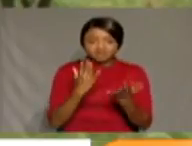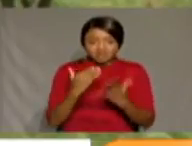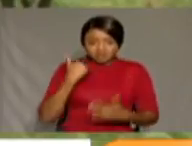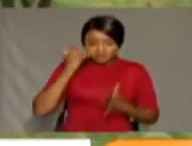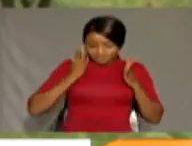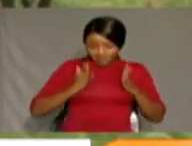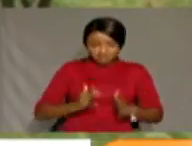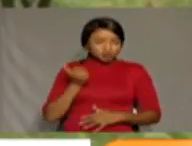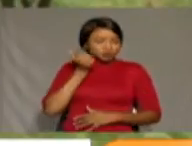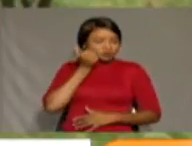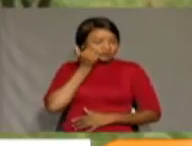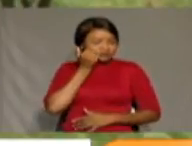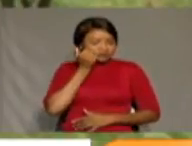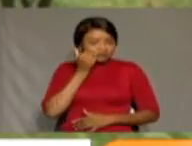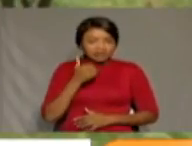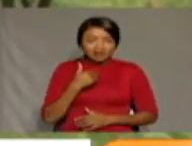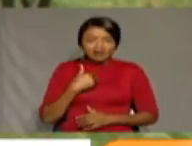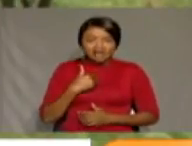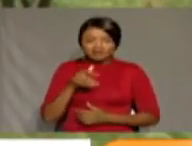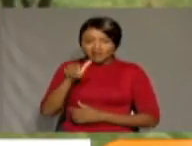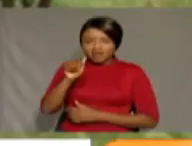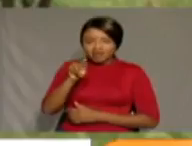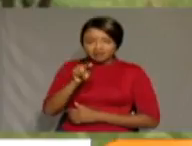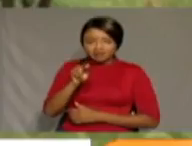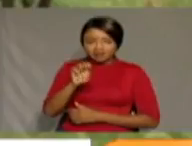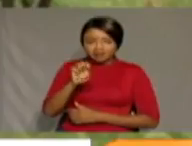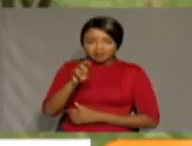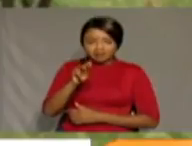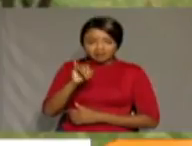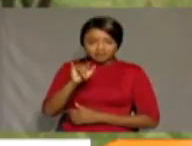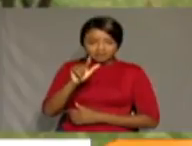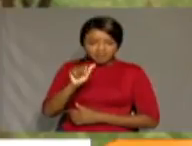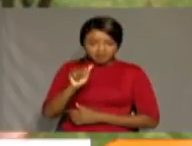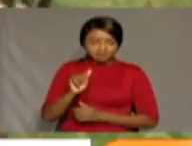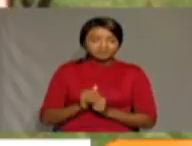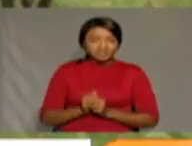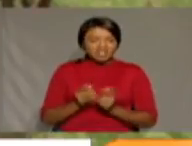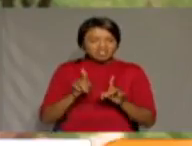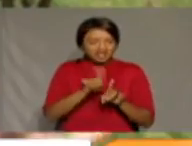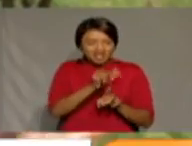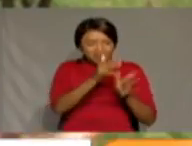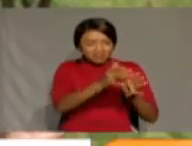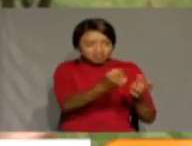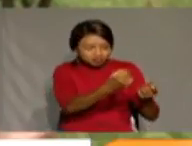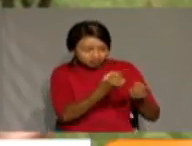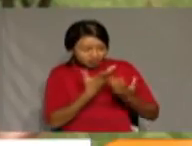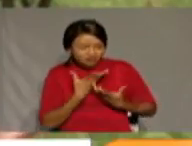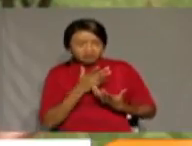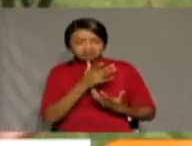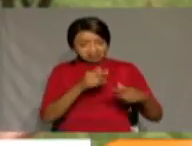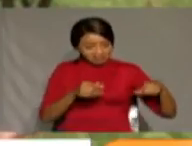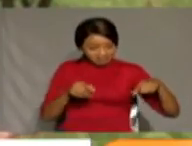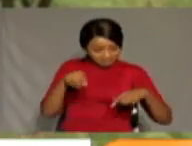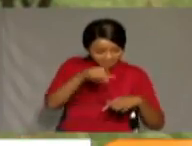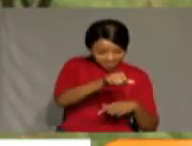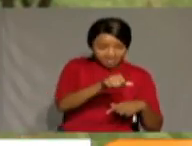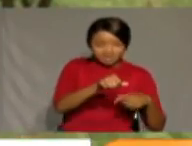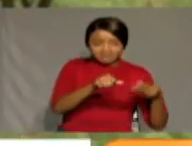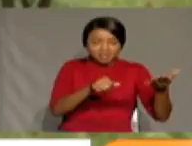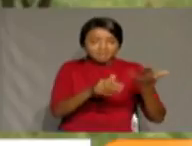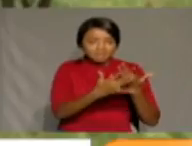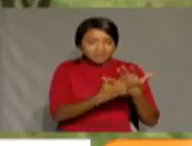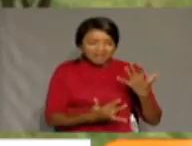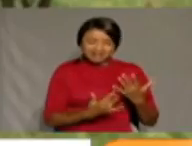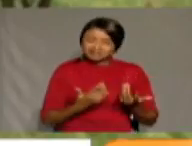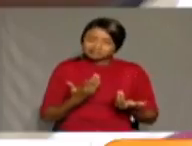has a severely anemic and then you have somebody telling you that you do this so that I give you blood, then definitely